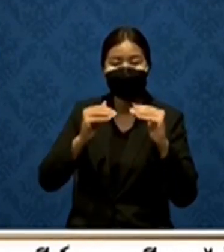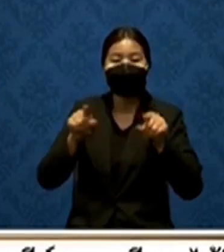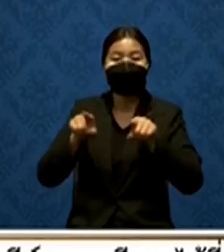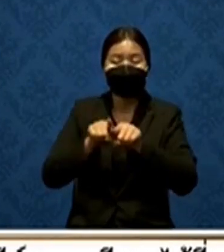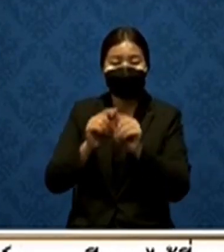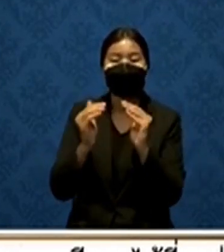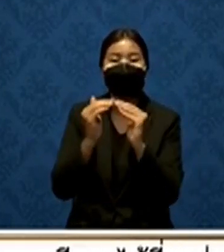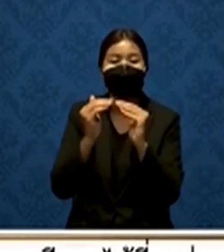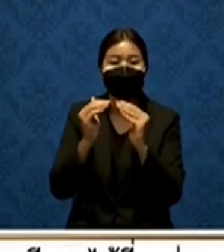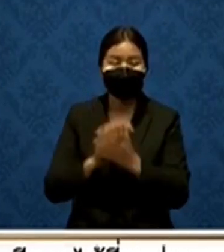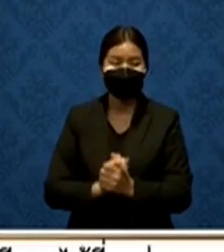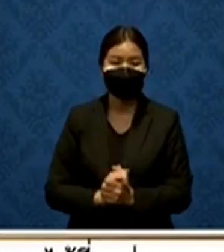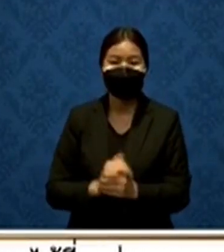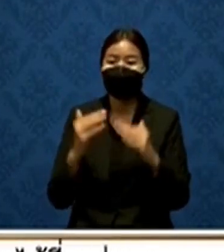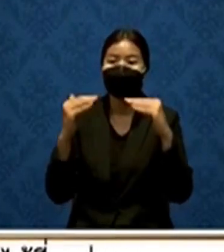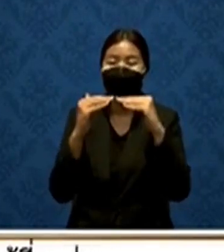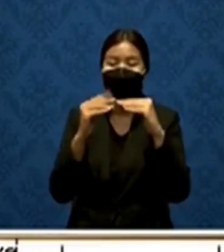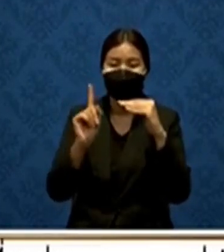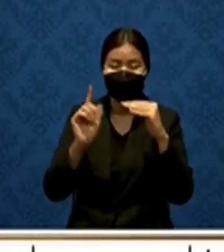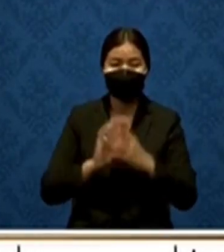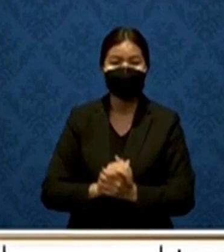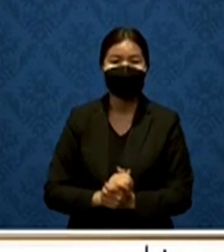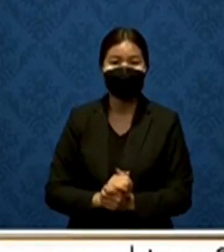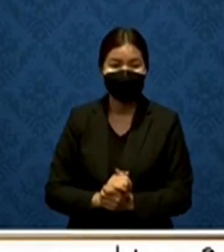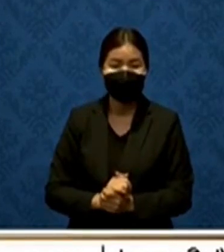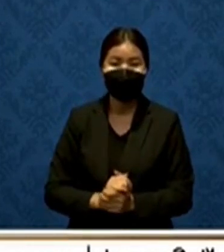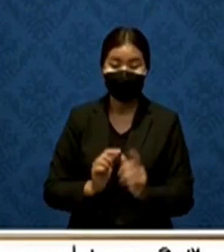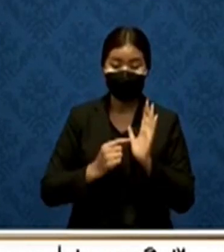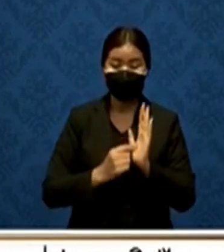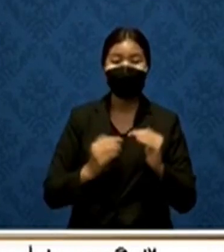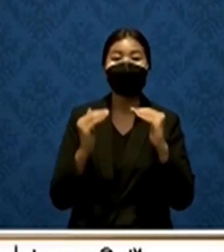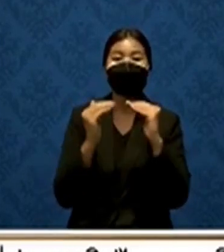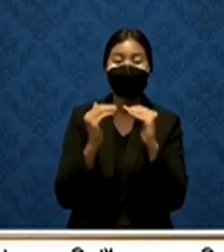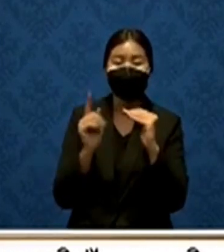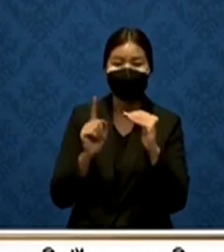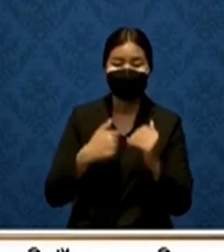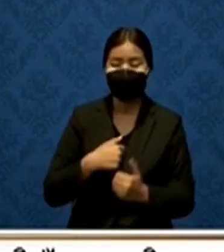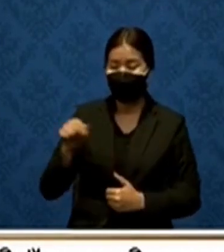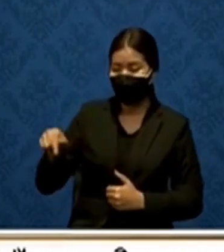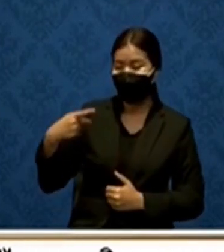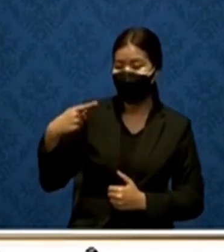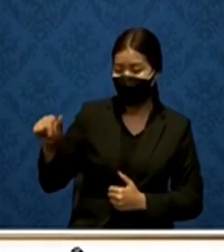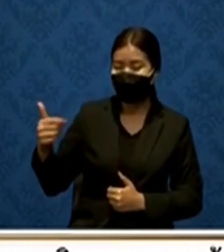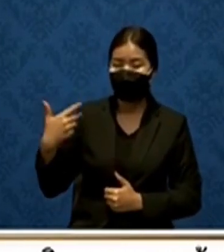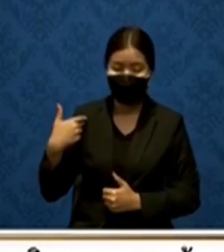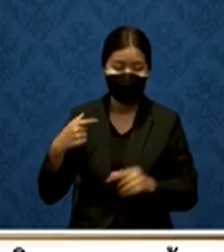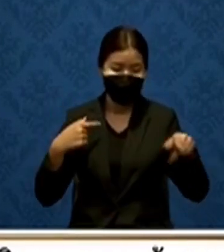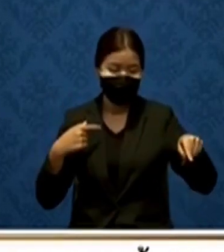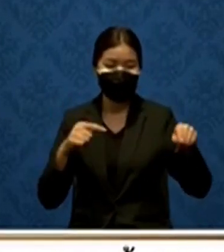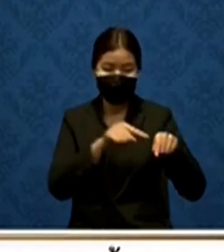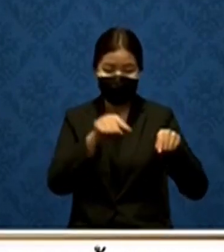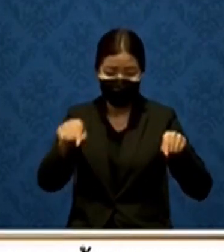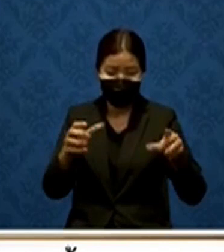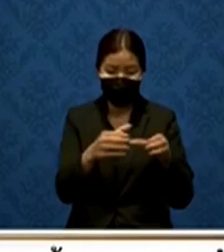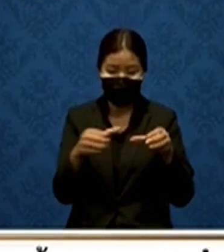อย่ที่ผมเคยประกาศไปวนวินโเดลก็แลว่โมเดลการแ้ปัหาที่ทุกฝ่ายได้ประโช์ร่มกันไม่